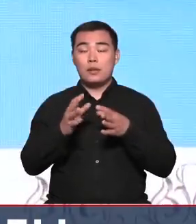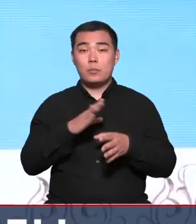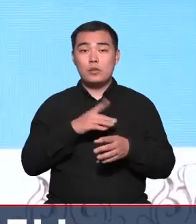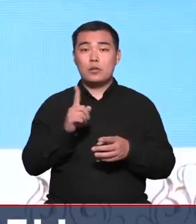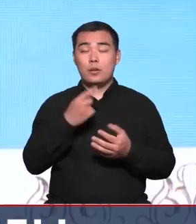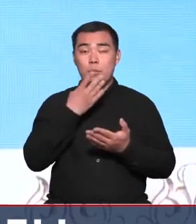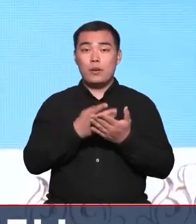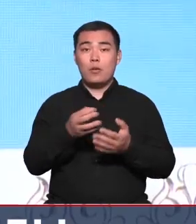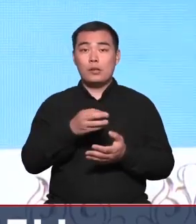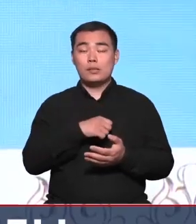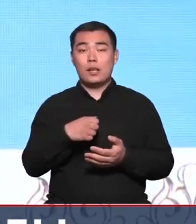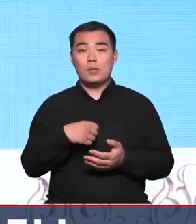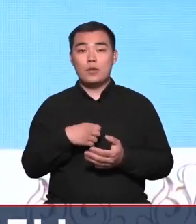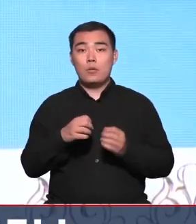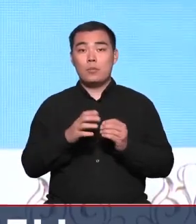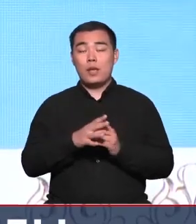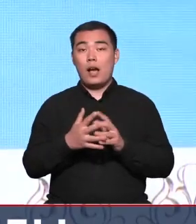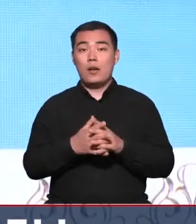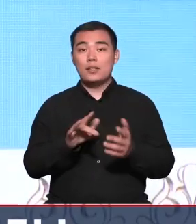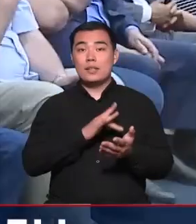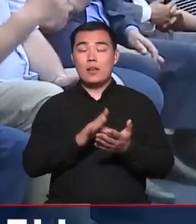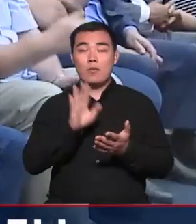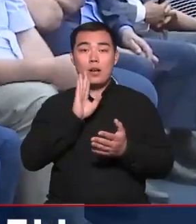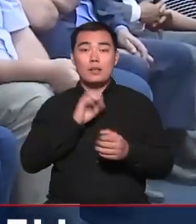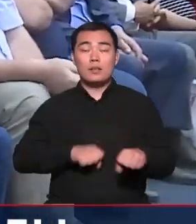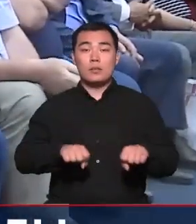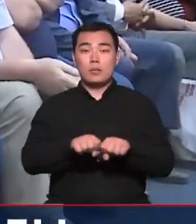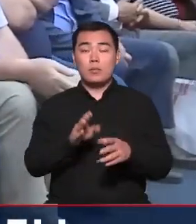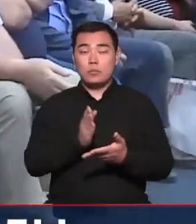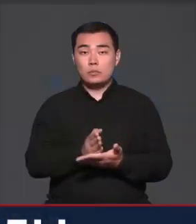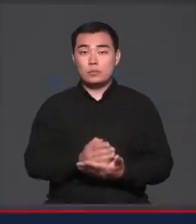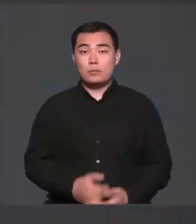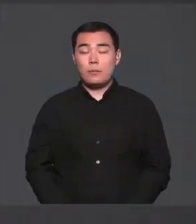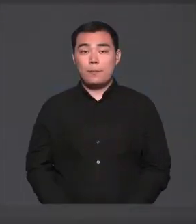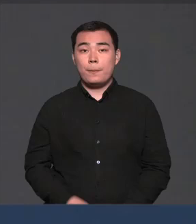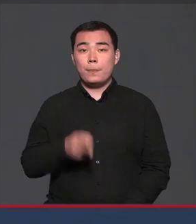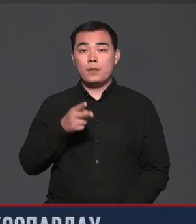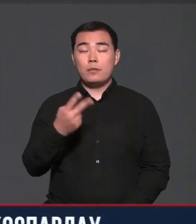бойынша биыл облыстағы 15 ауыл орталықтандырылған сумен қамтылады.